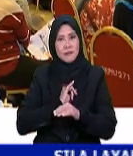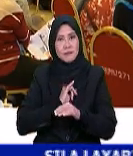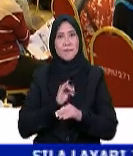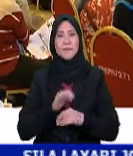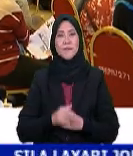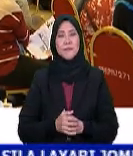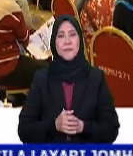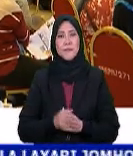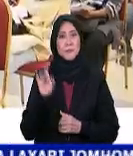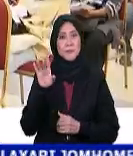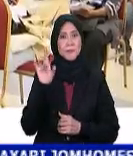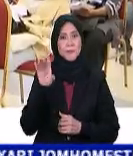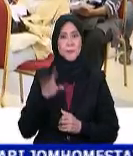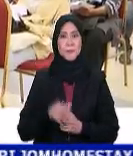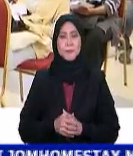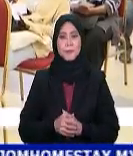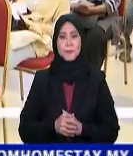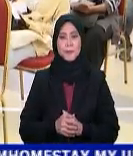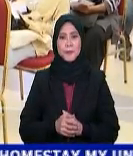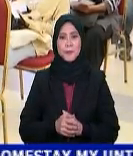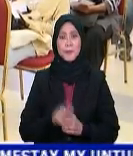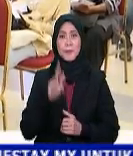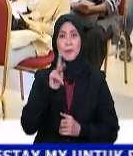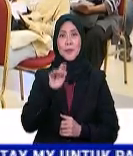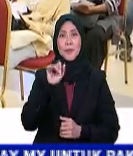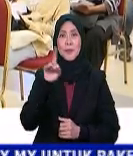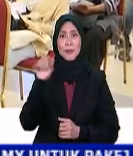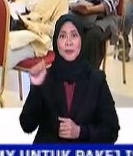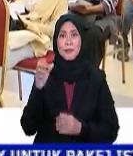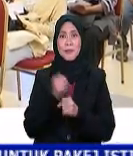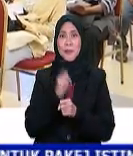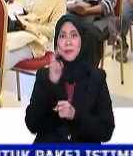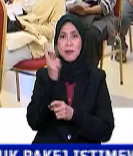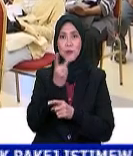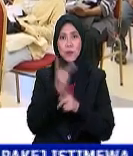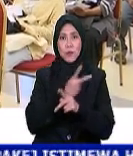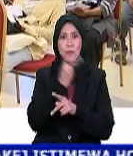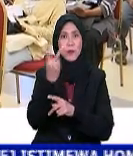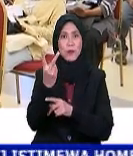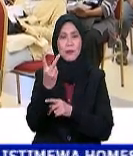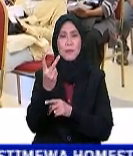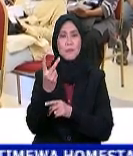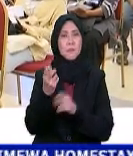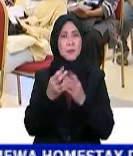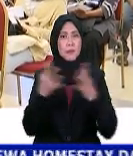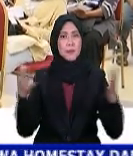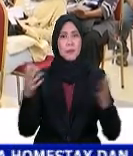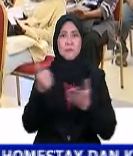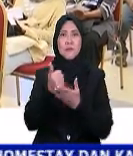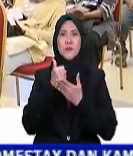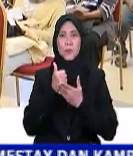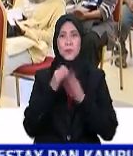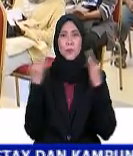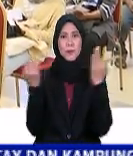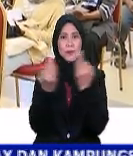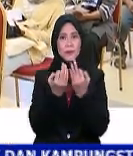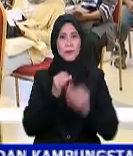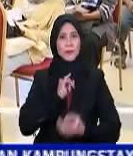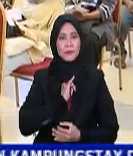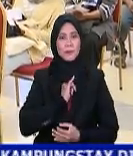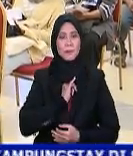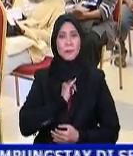ni. InsyaAllah. Untuk kat KIDA ni, kau dapat untuk kali kedua lah yang ni. Jadi memang banyak membantulah keluarga kau kan,